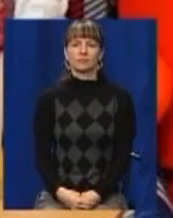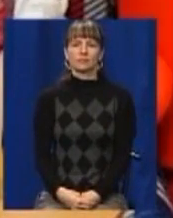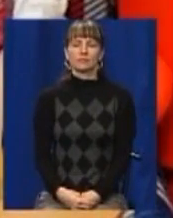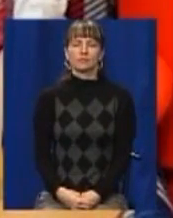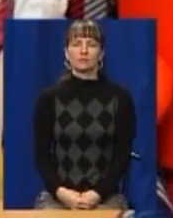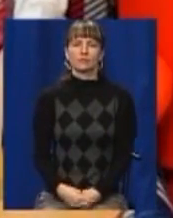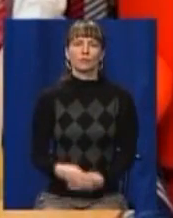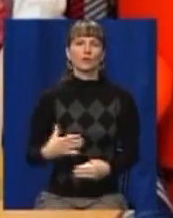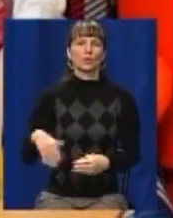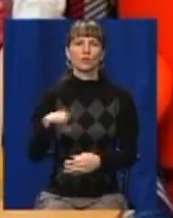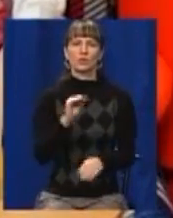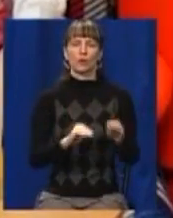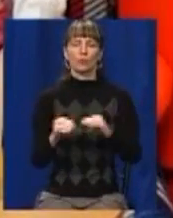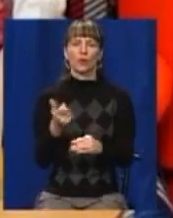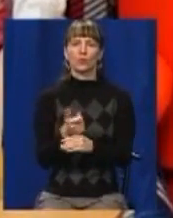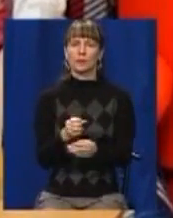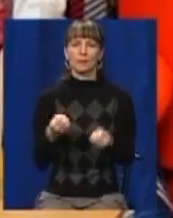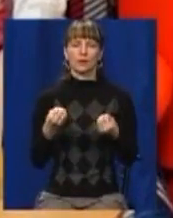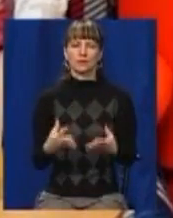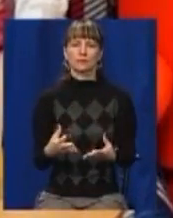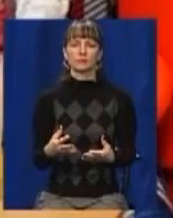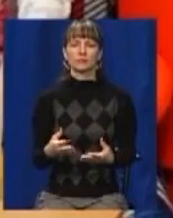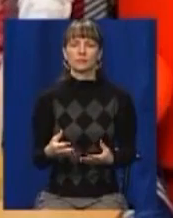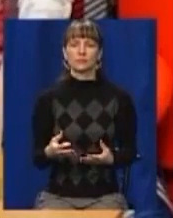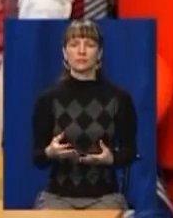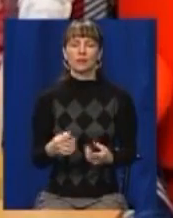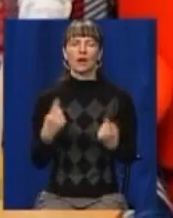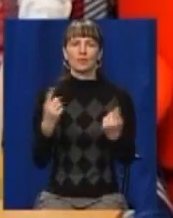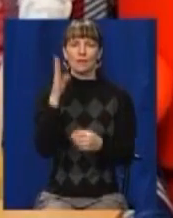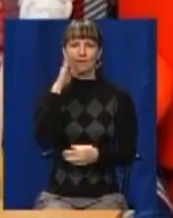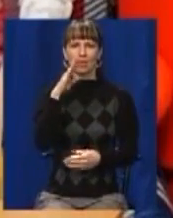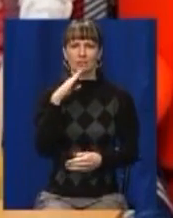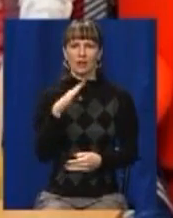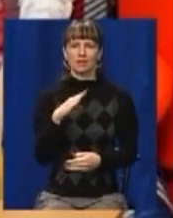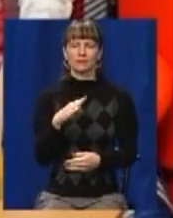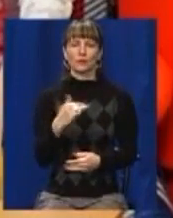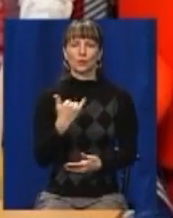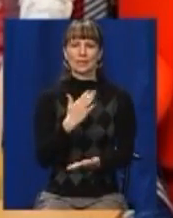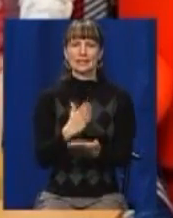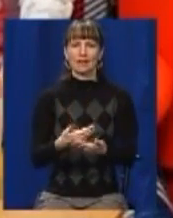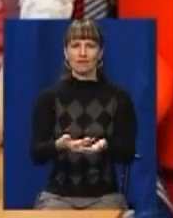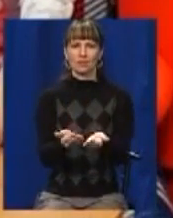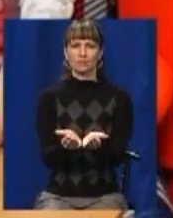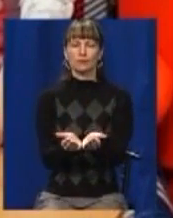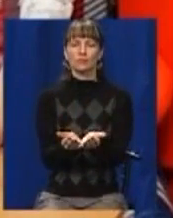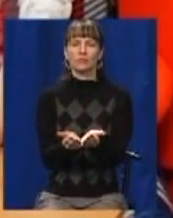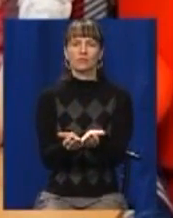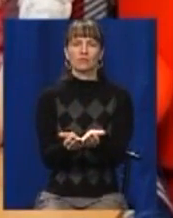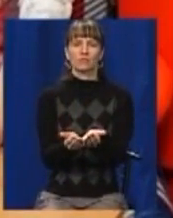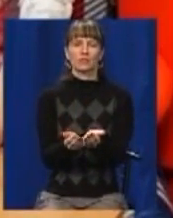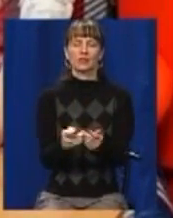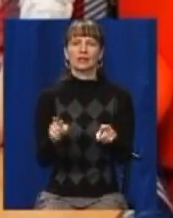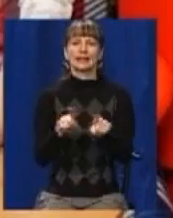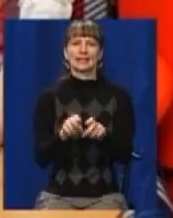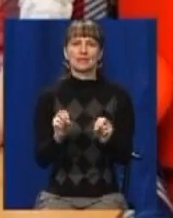експерименту усі компоненти дуже-дуже прості. Звичайна вода, вона у нас знаходиться ось тут. Тепер